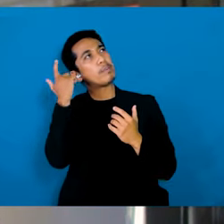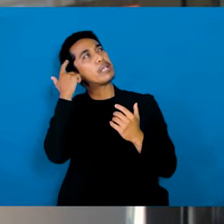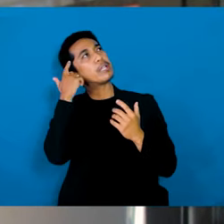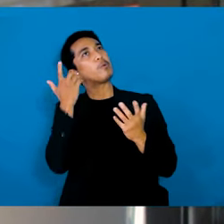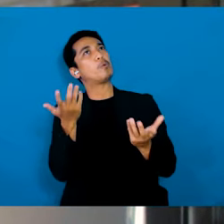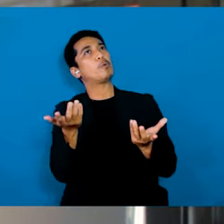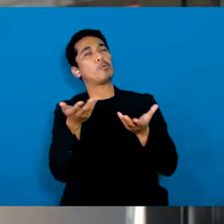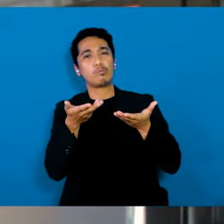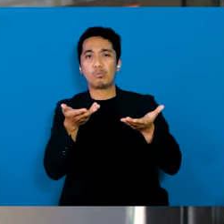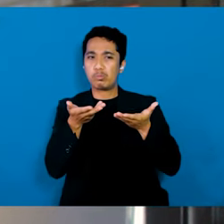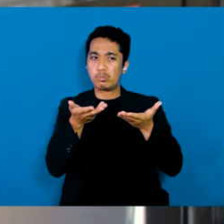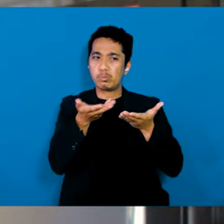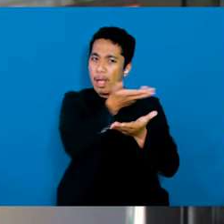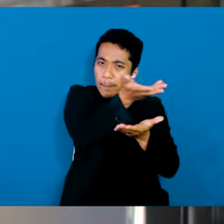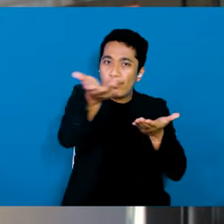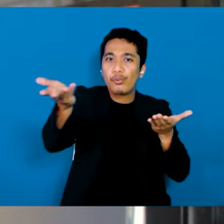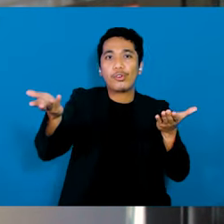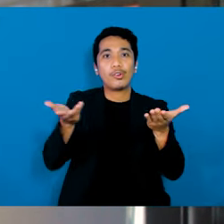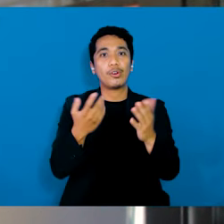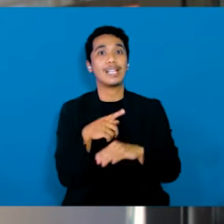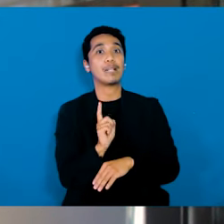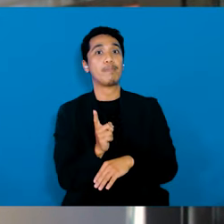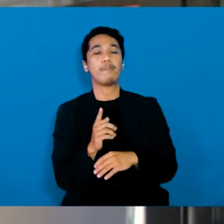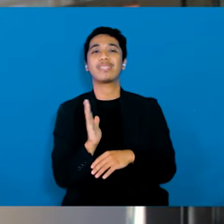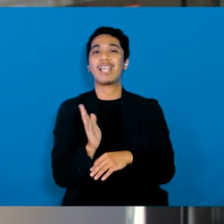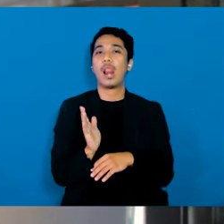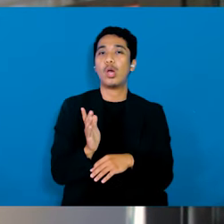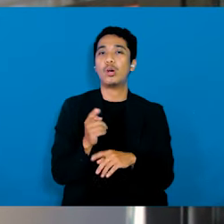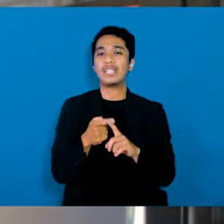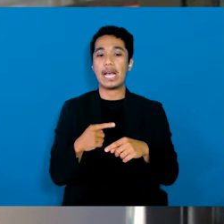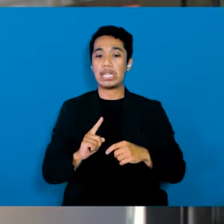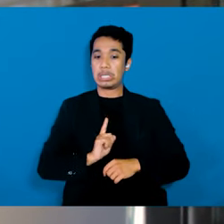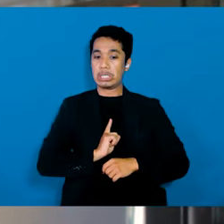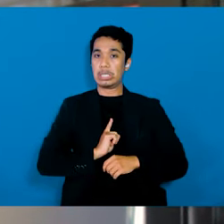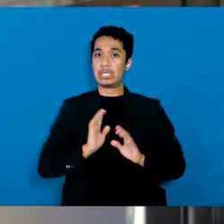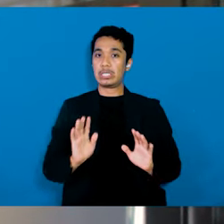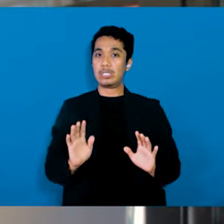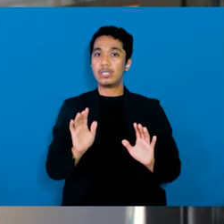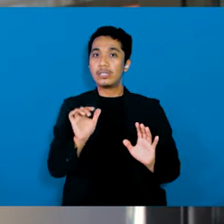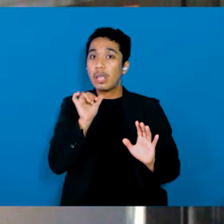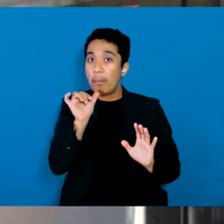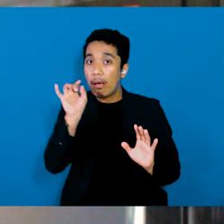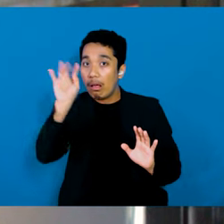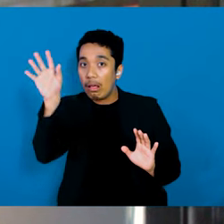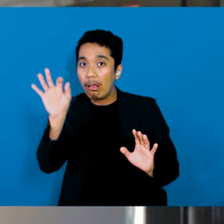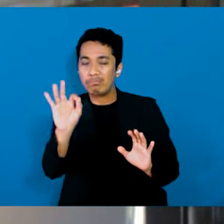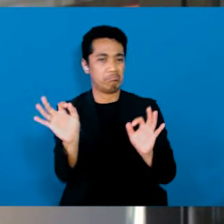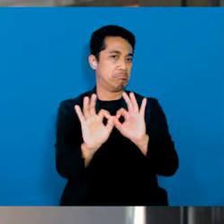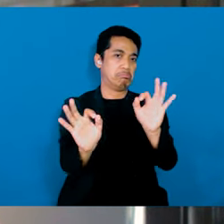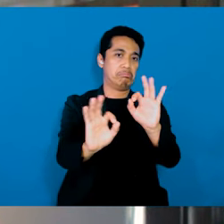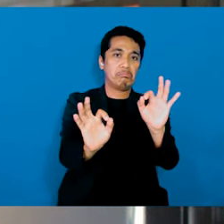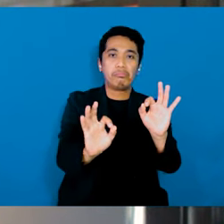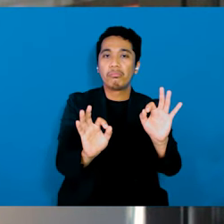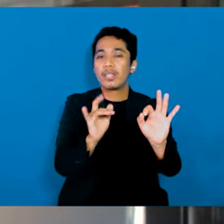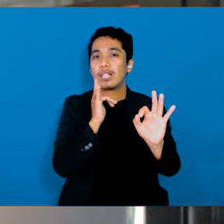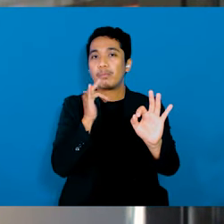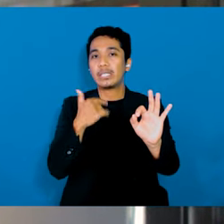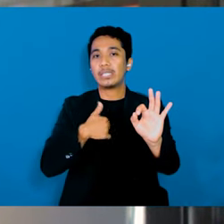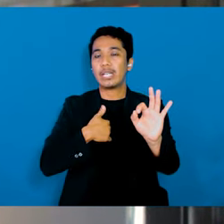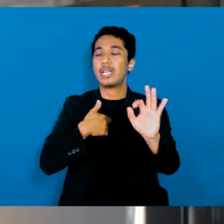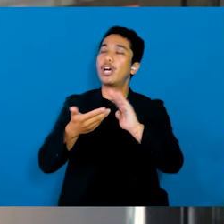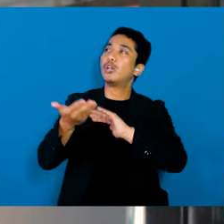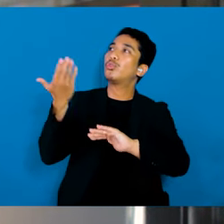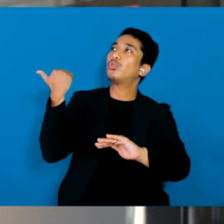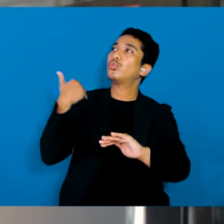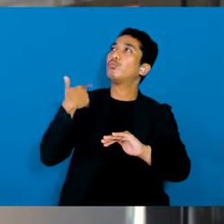berspekulasi dengan apapun itu, karena kalau tidak dari kita sendiri mau siapa? Karena waktu itu seperti